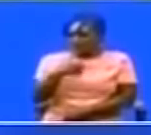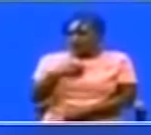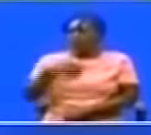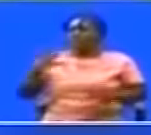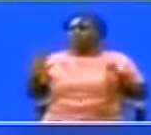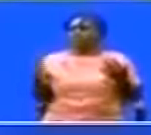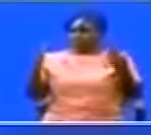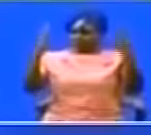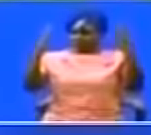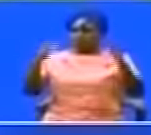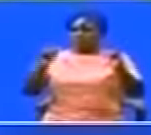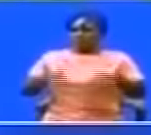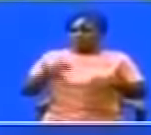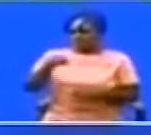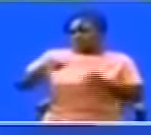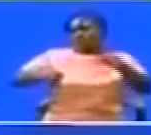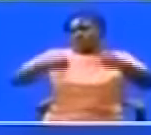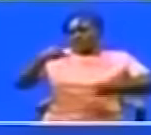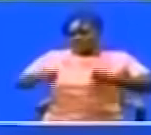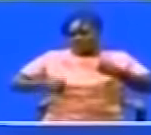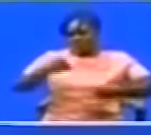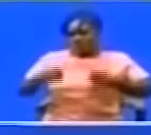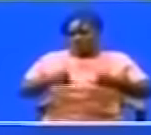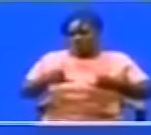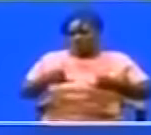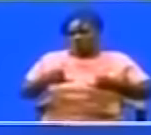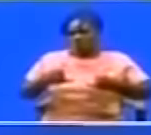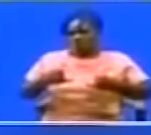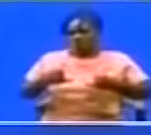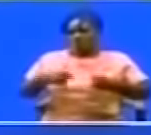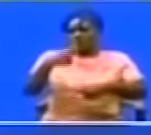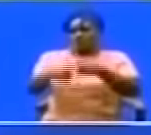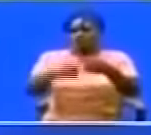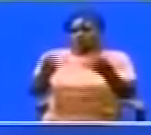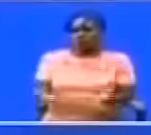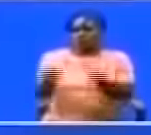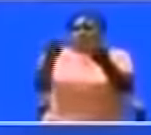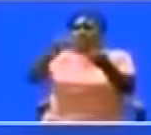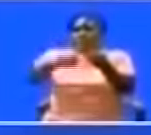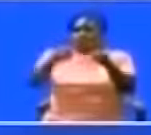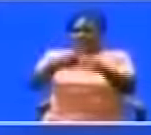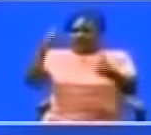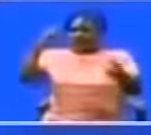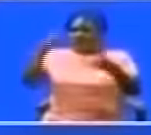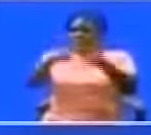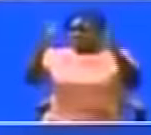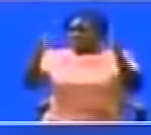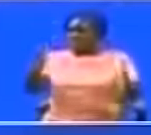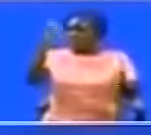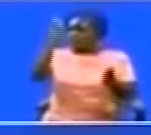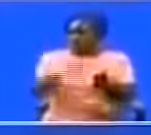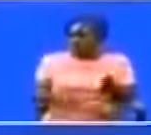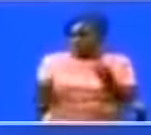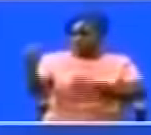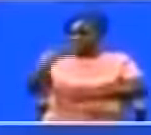that will be worth it and that will be you know, a milestone to the continuing improving standards. Lengo kuu la mashindano hayo likiwa